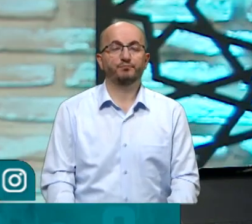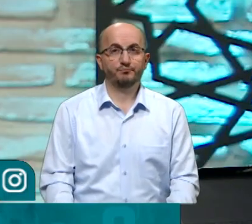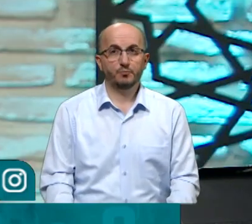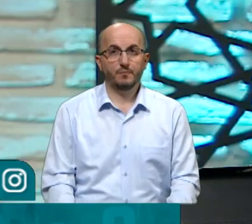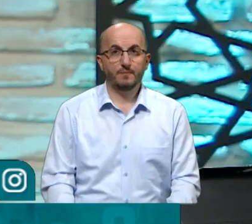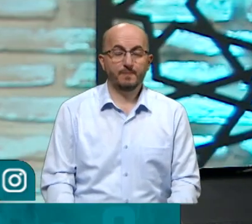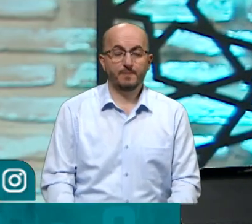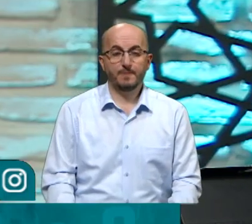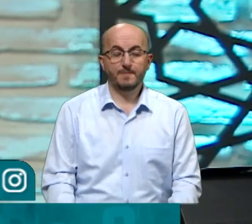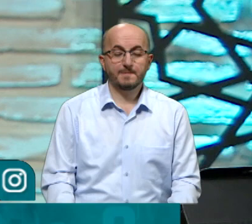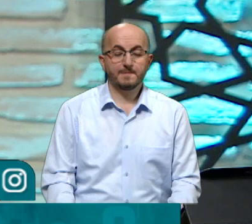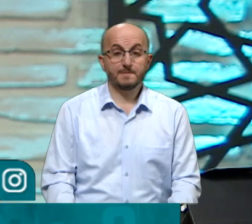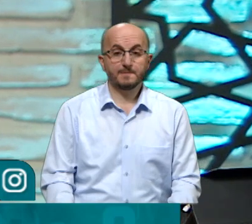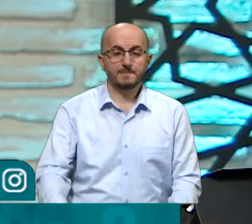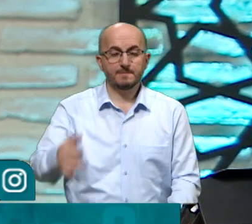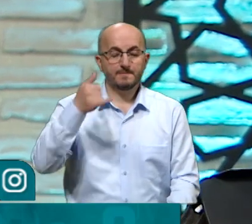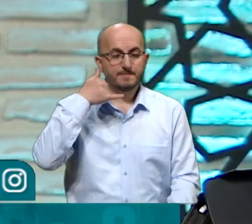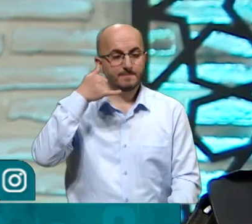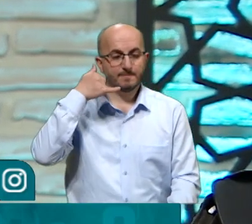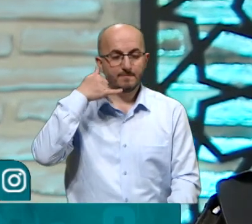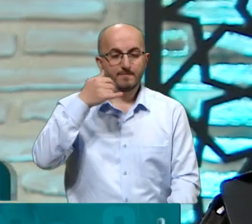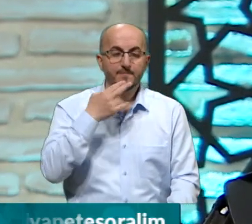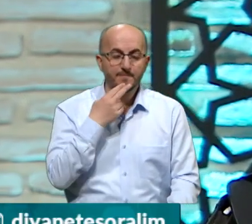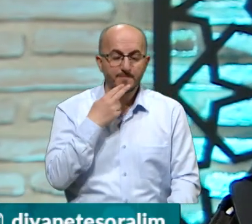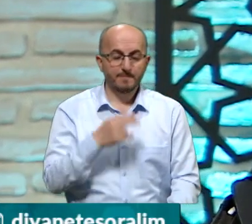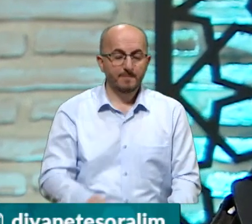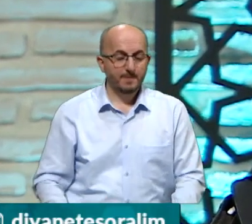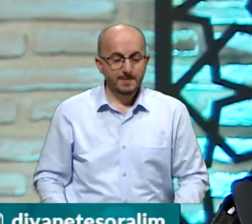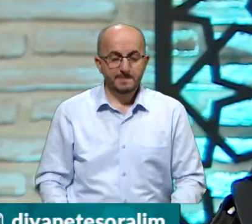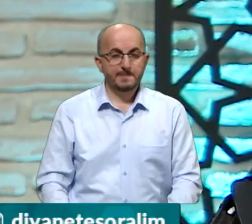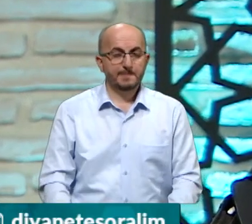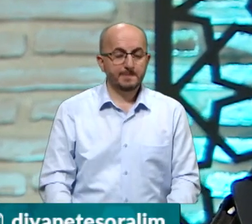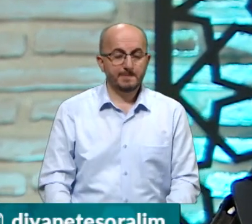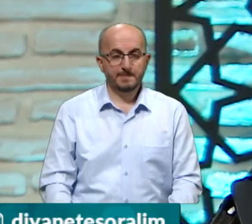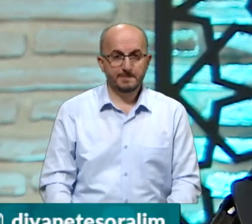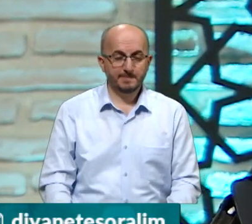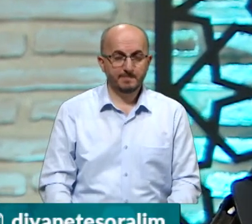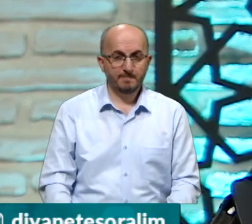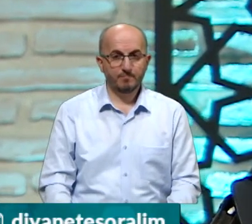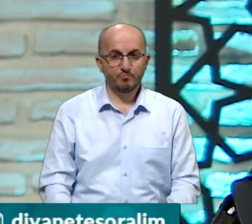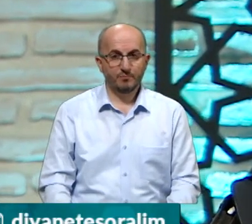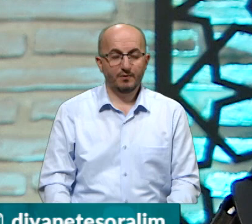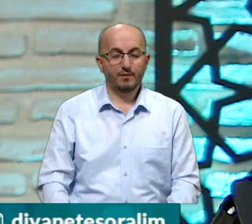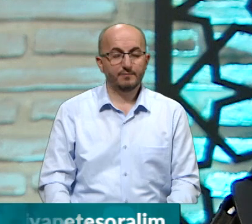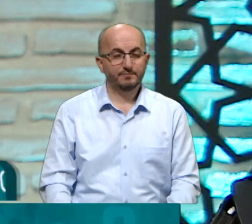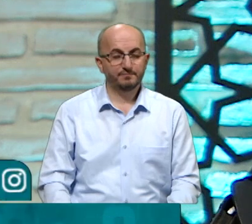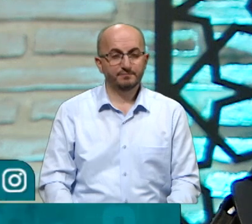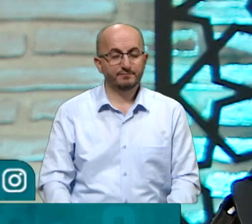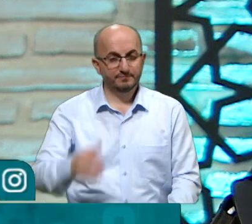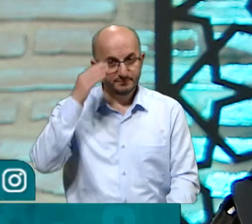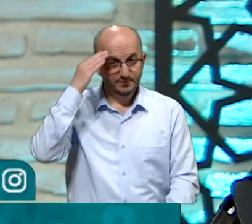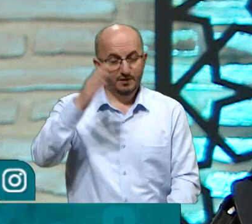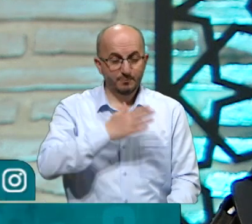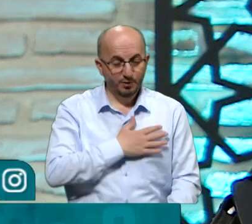bağlantımız var Elif Hanım Bursa'dan telefon attığımızda Elif Hanım Hakkınızı helal edin biraz beklettik sizi Estağfurullah hocam